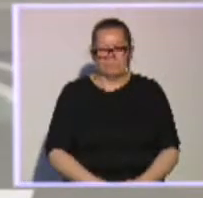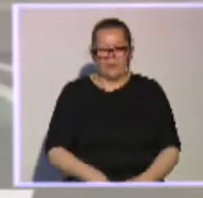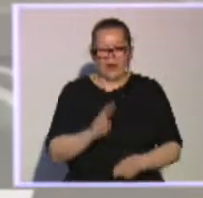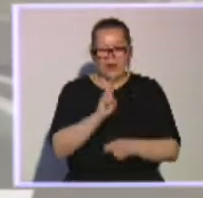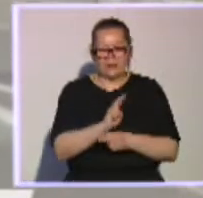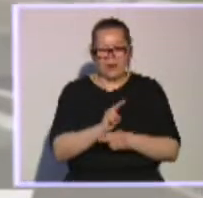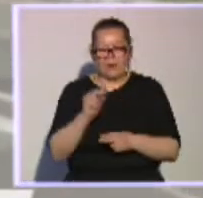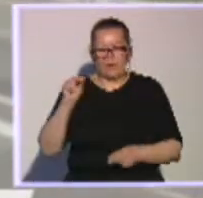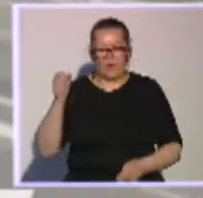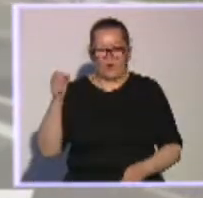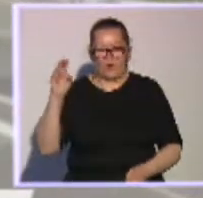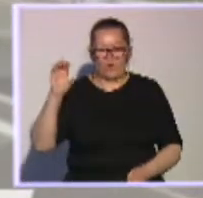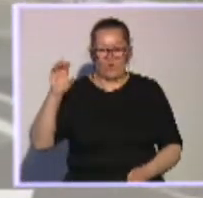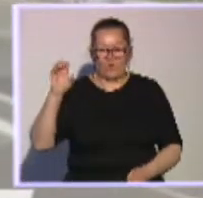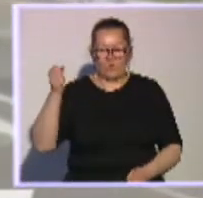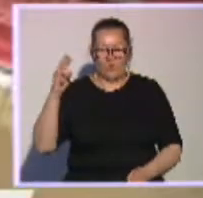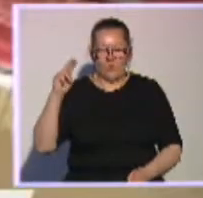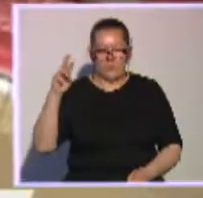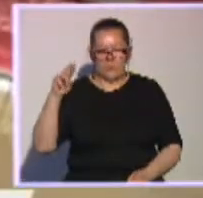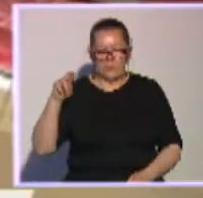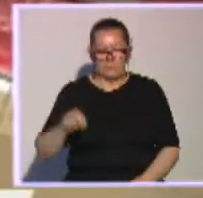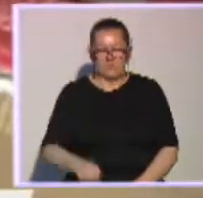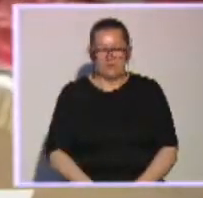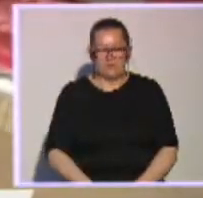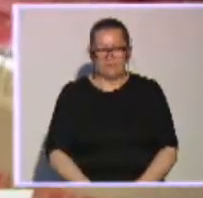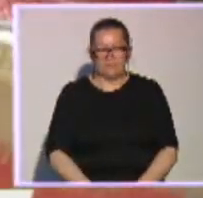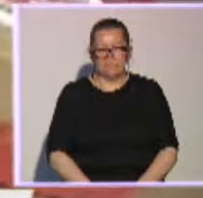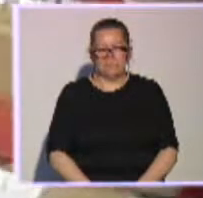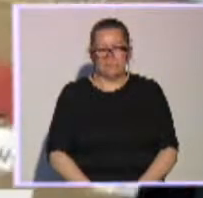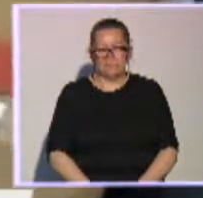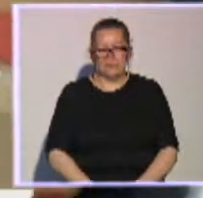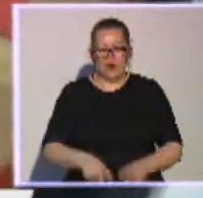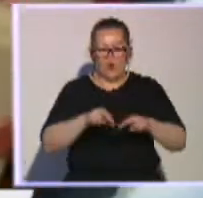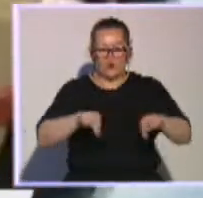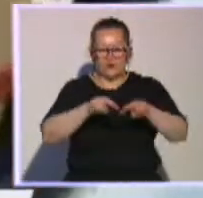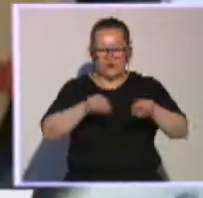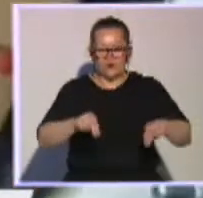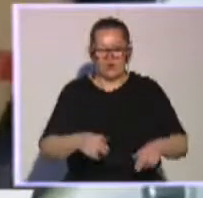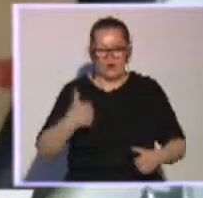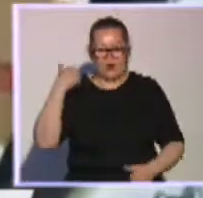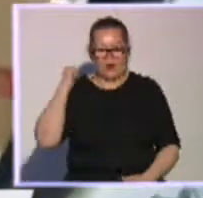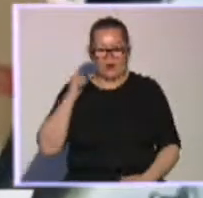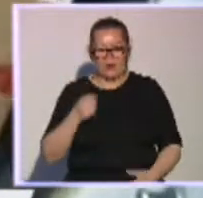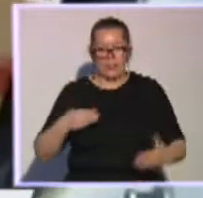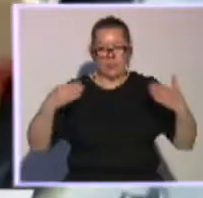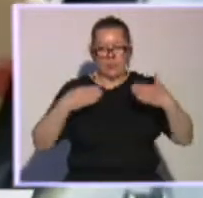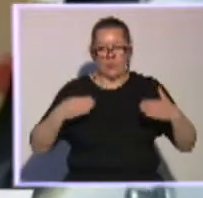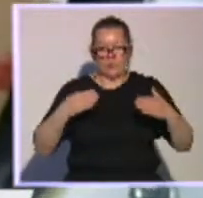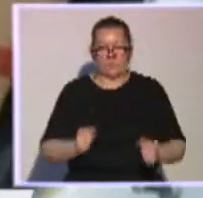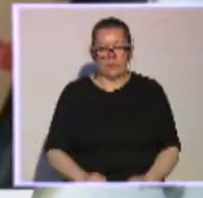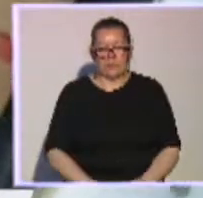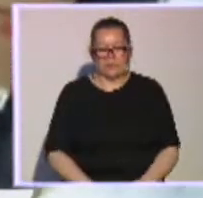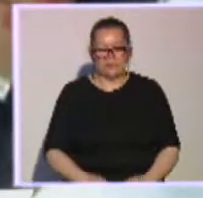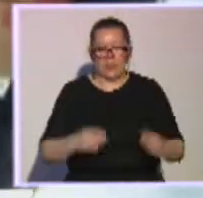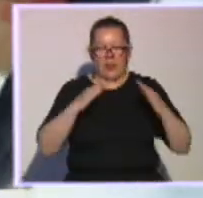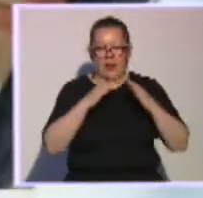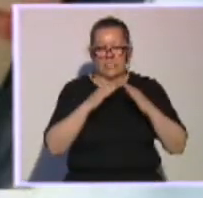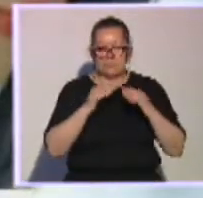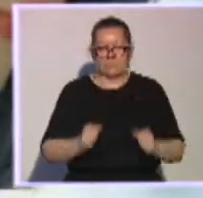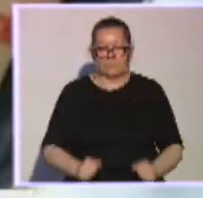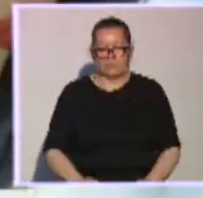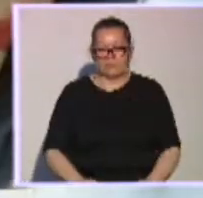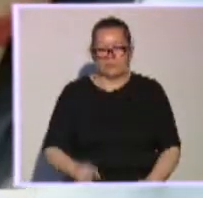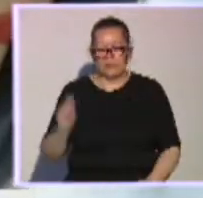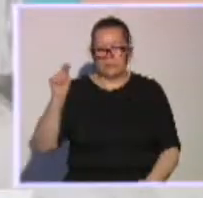supravegherea unui procuror din cadrul parchetului de pe lângă judecătoria Roșiorii de Vede, au efectuat în cursul zilei de ieri 19 percheziții domiciliare pe